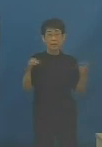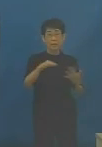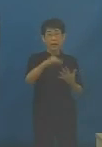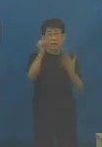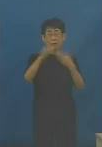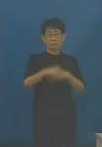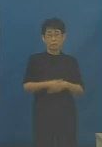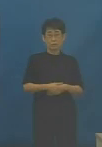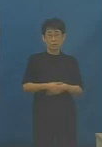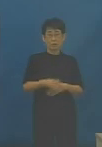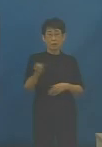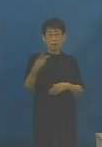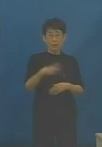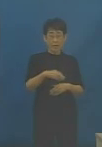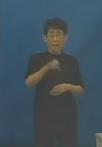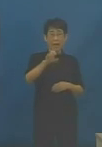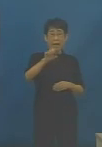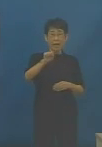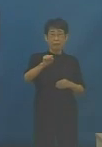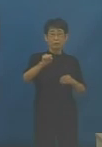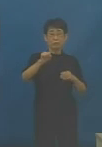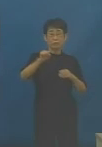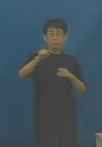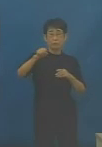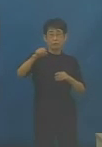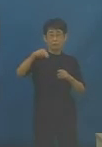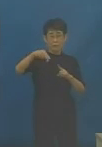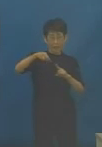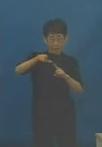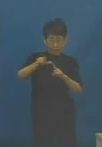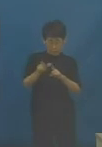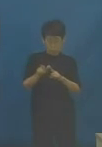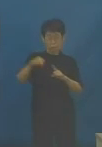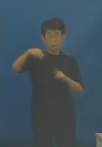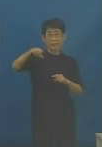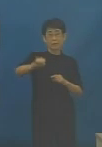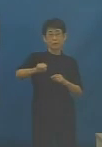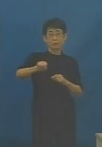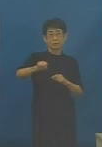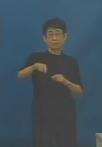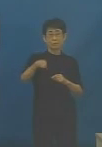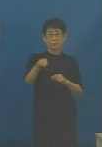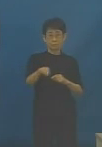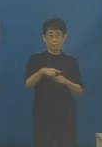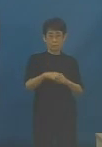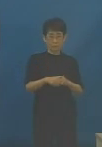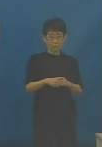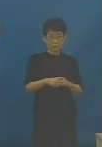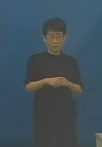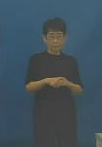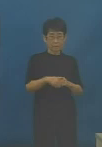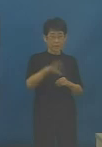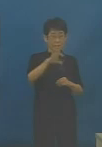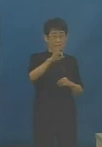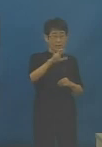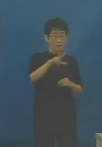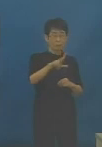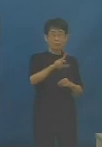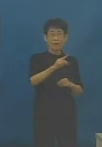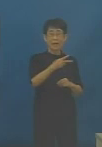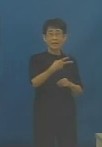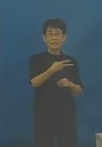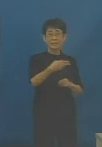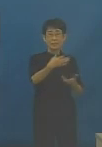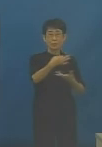ね、これも10月1日から実施をしようと思います。アメリカンショップス祭りと題しま